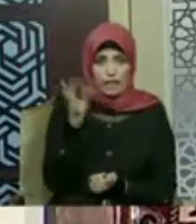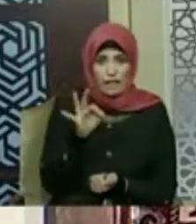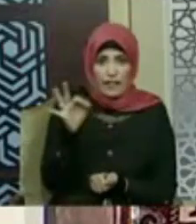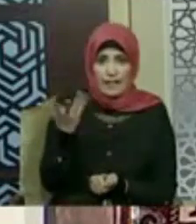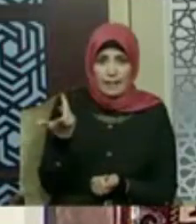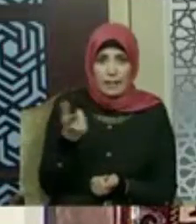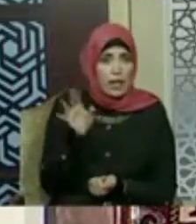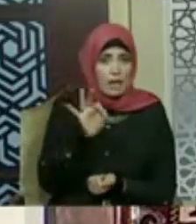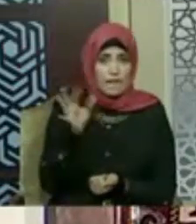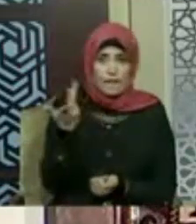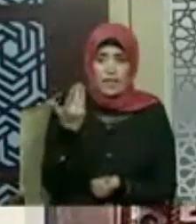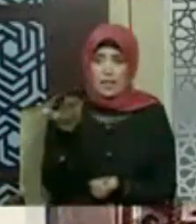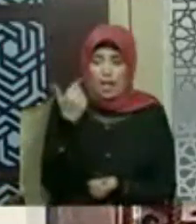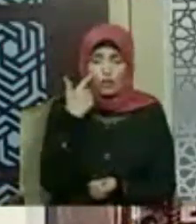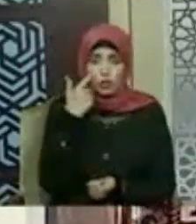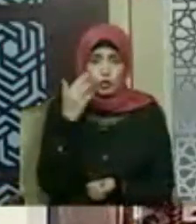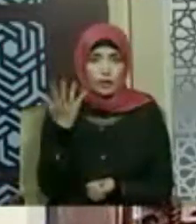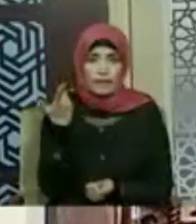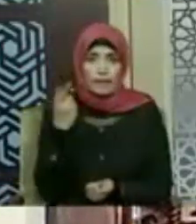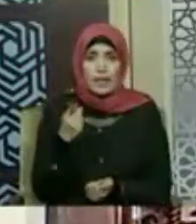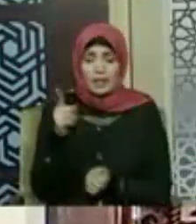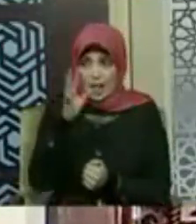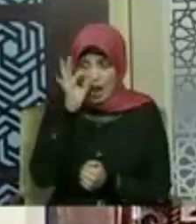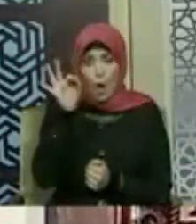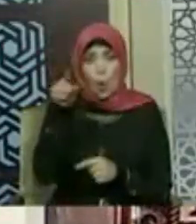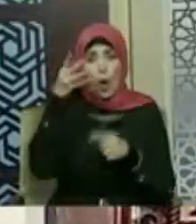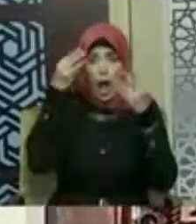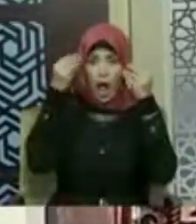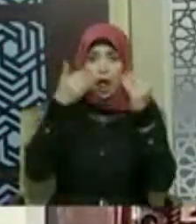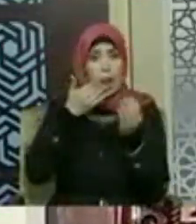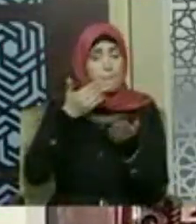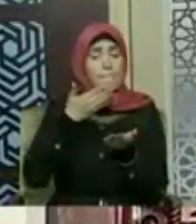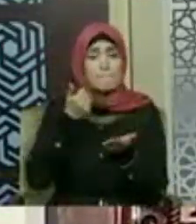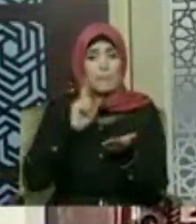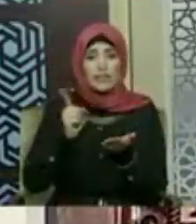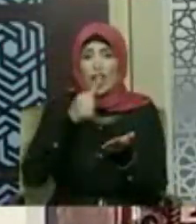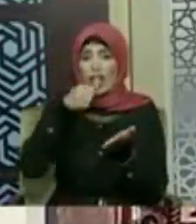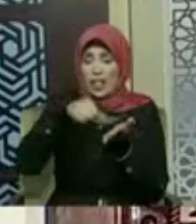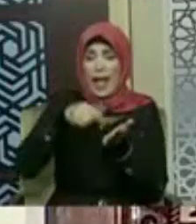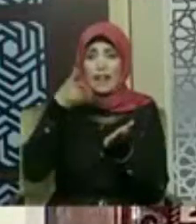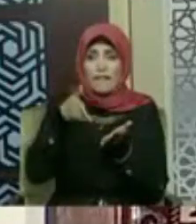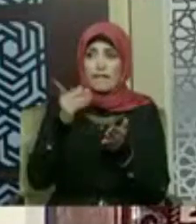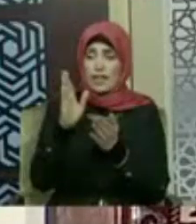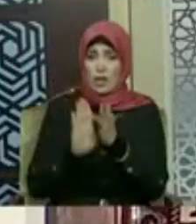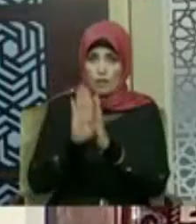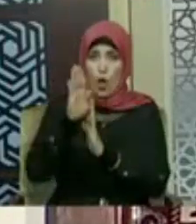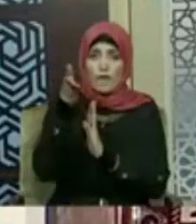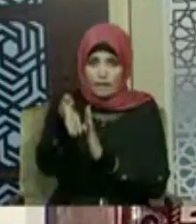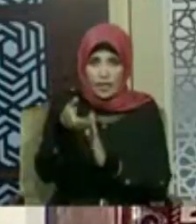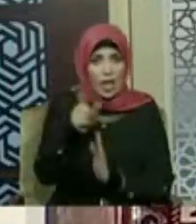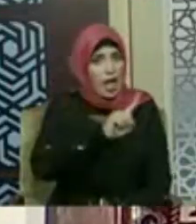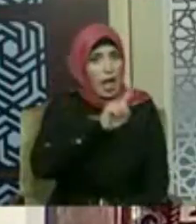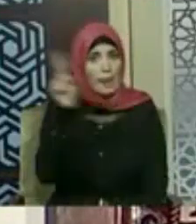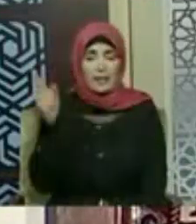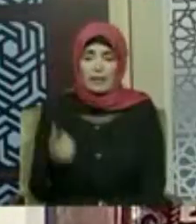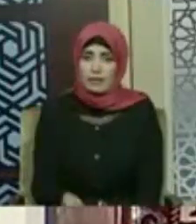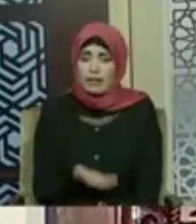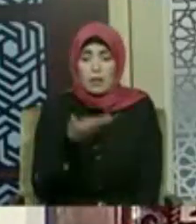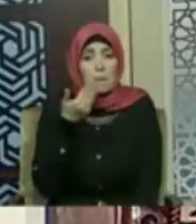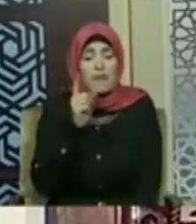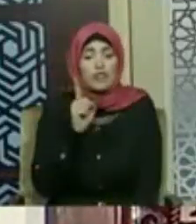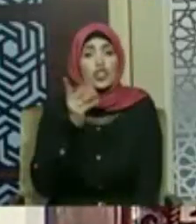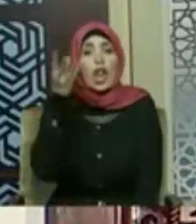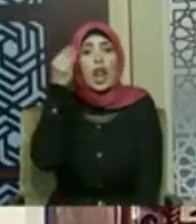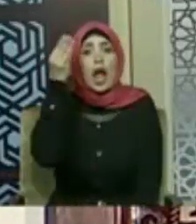أروني أمة بلغت مناها بغير العلم والسيف اليماني،